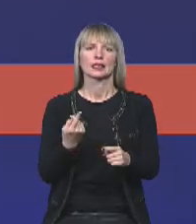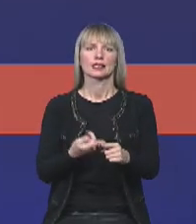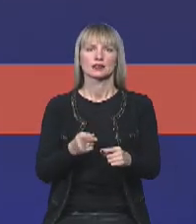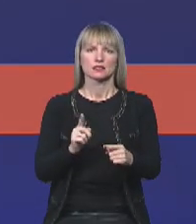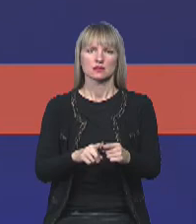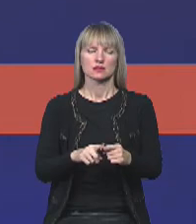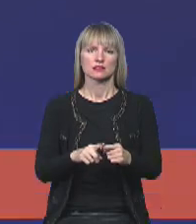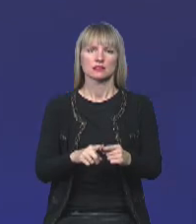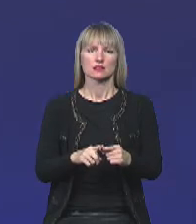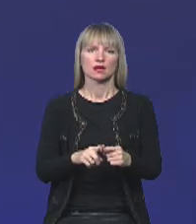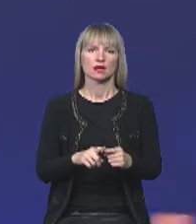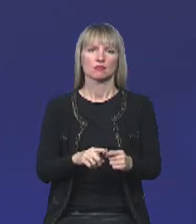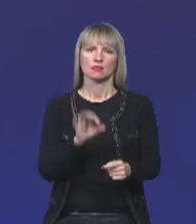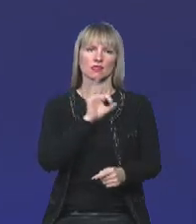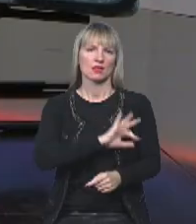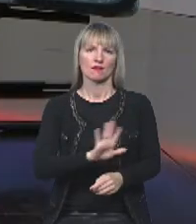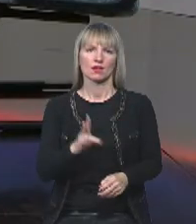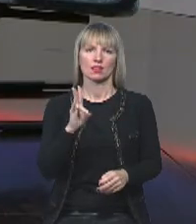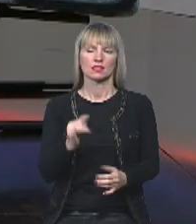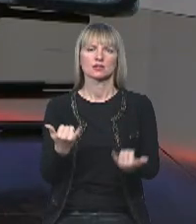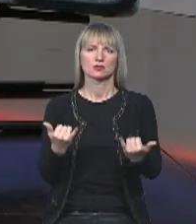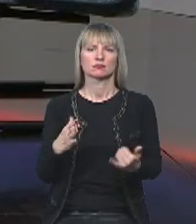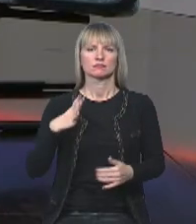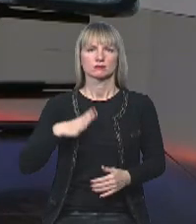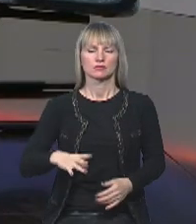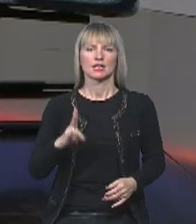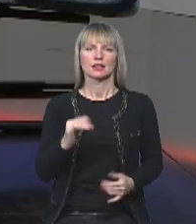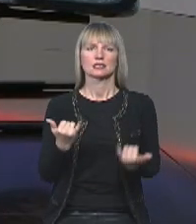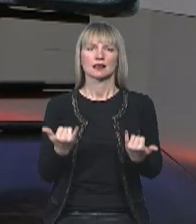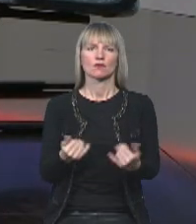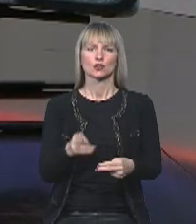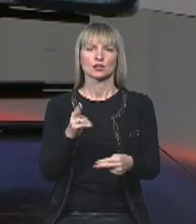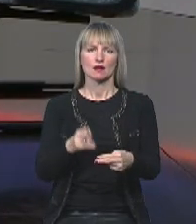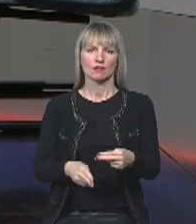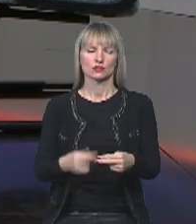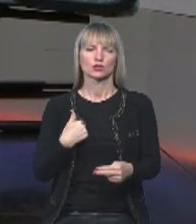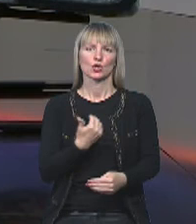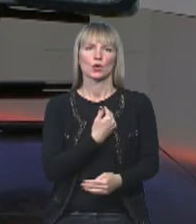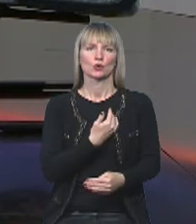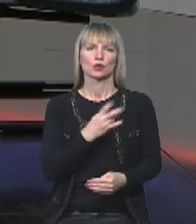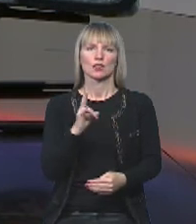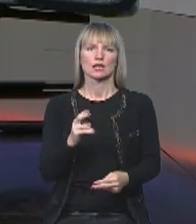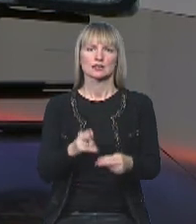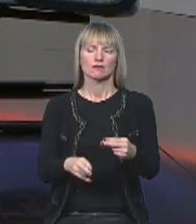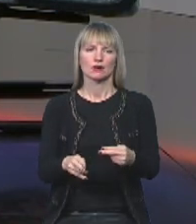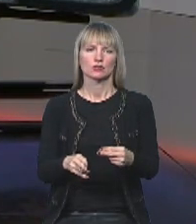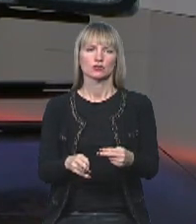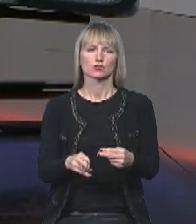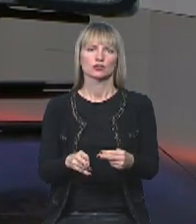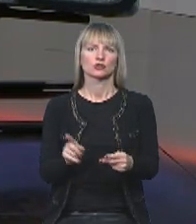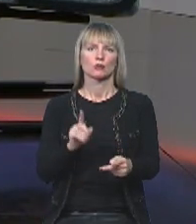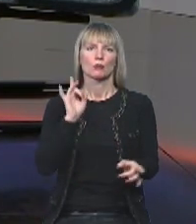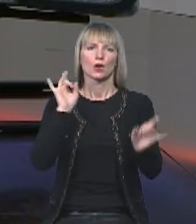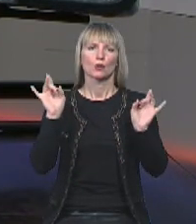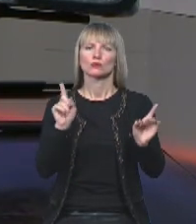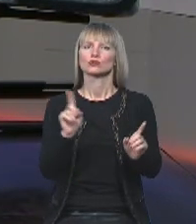Оце не рентабельно на сьогодні. Маємо на сьогодні і на зараз завершувати. Я хочу на завершення все-таки, щоб пролунало,